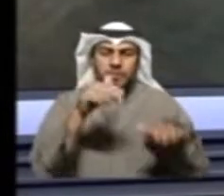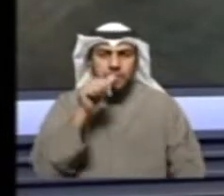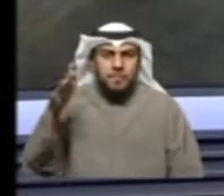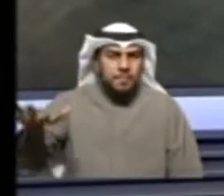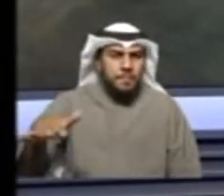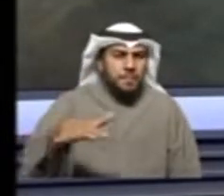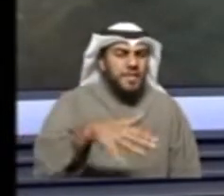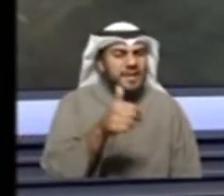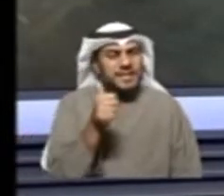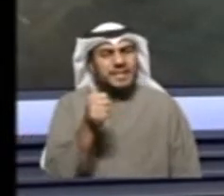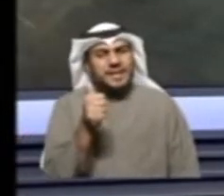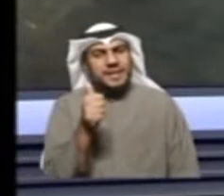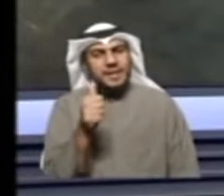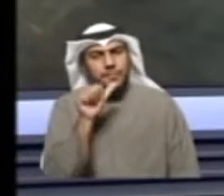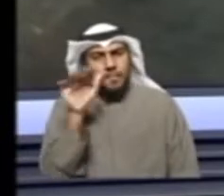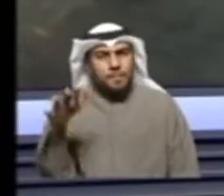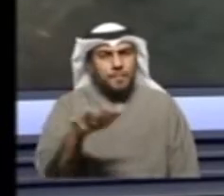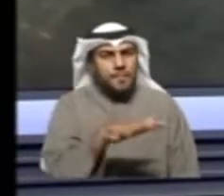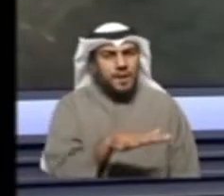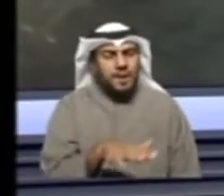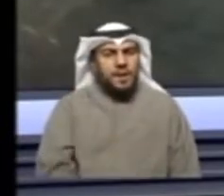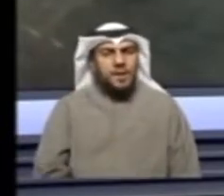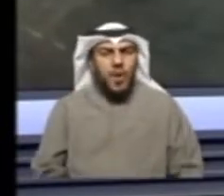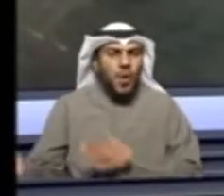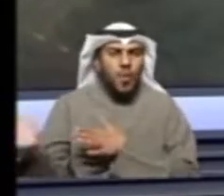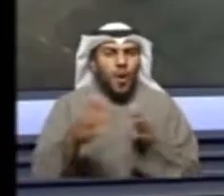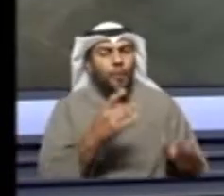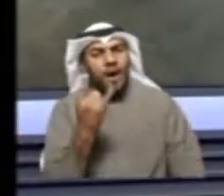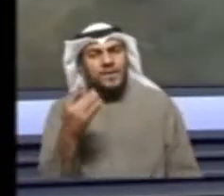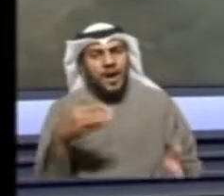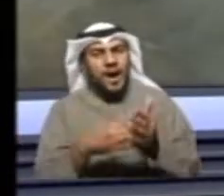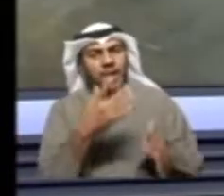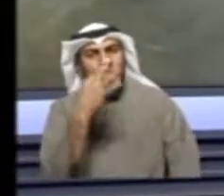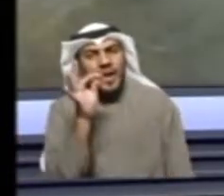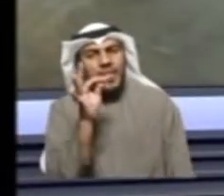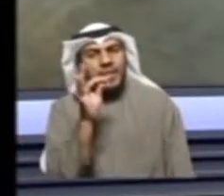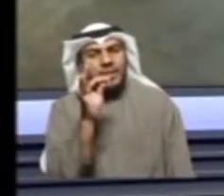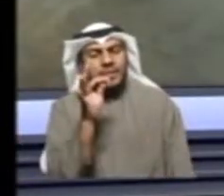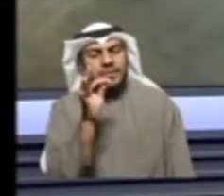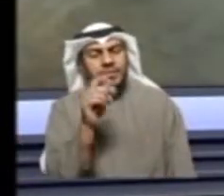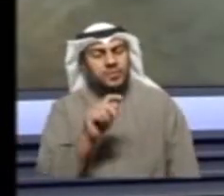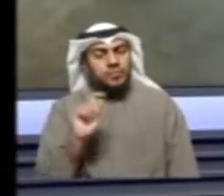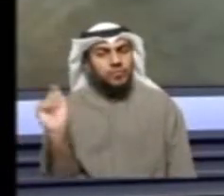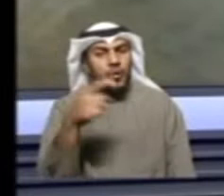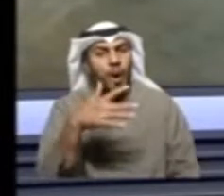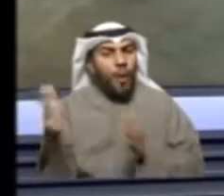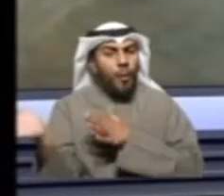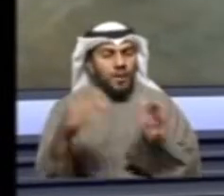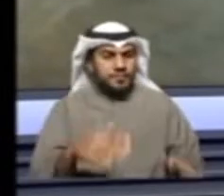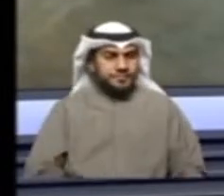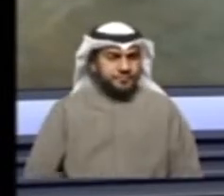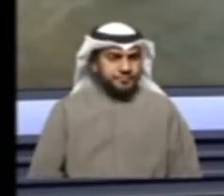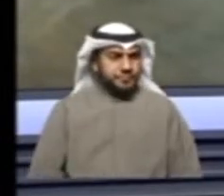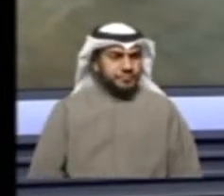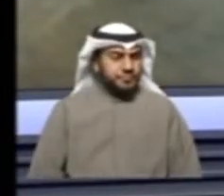عام أجواء معتدلة، راح تراوح سرعة الرياح ما بين 10 إلى 30 كيلو متر في الساعة. ابتداء من